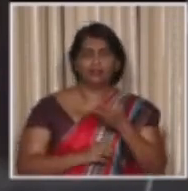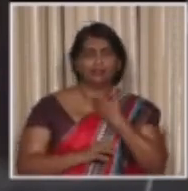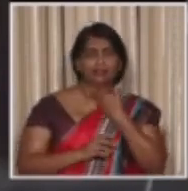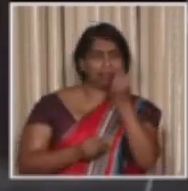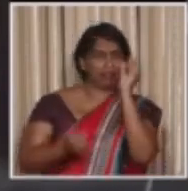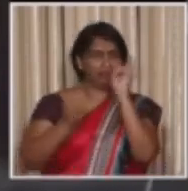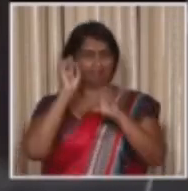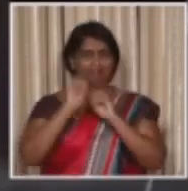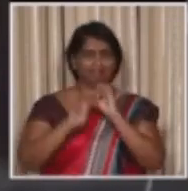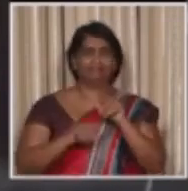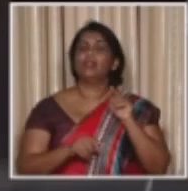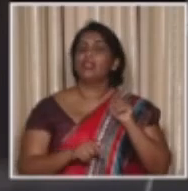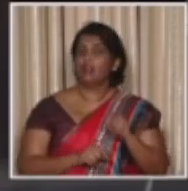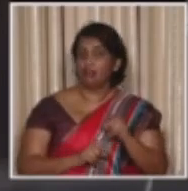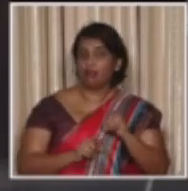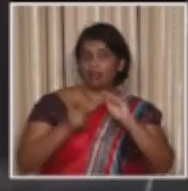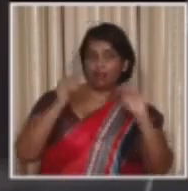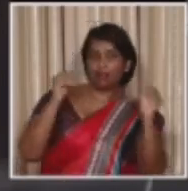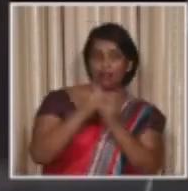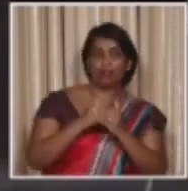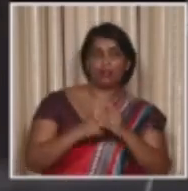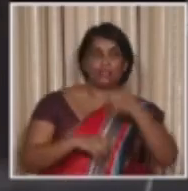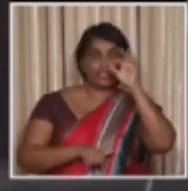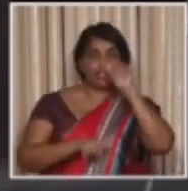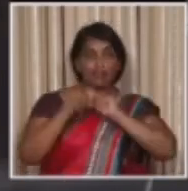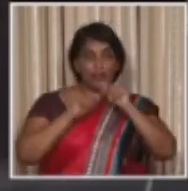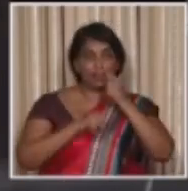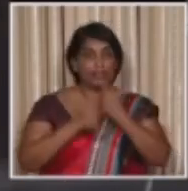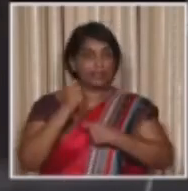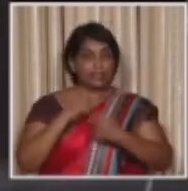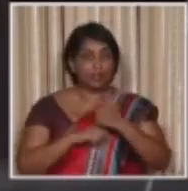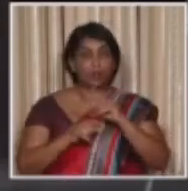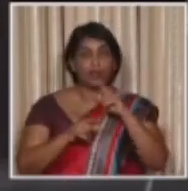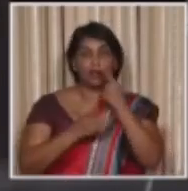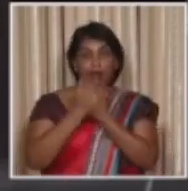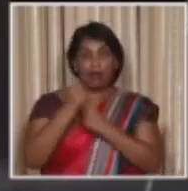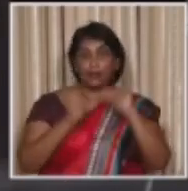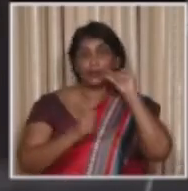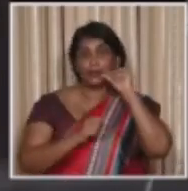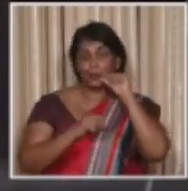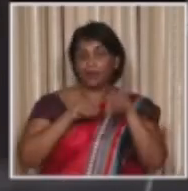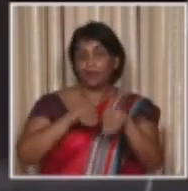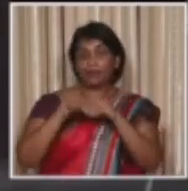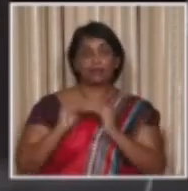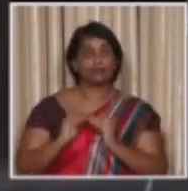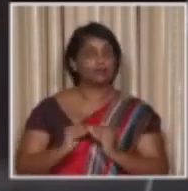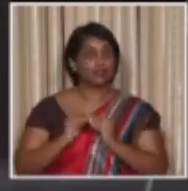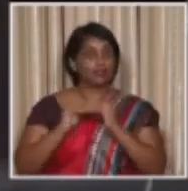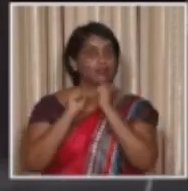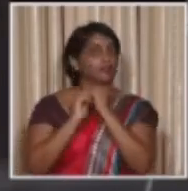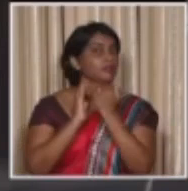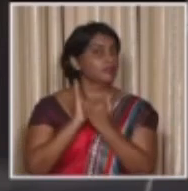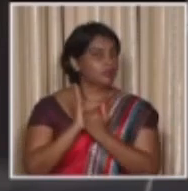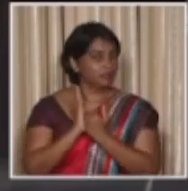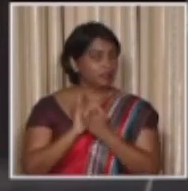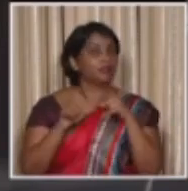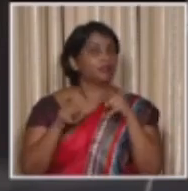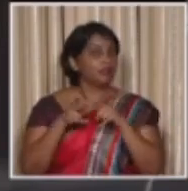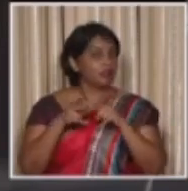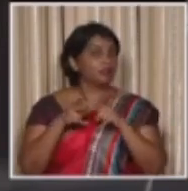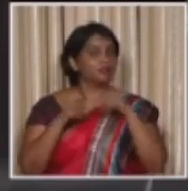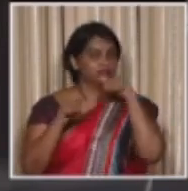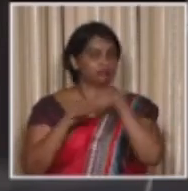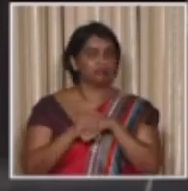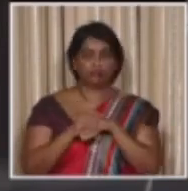සකෘත්තන් ටිකක් දාලා ඒක අස්සෙන් මේ වෛද්‍ය විද්‍යාව විකුණගිමු. මේ ගංජා වගාව කංසා වගාව ප්‍රවණත කිරීමේ වැඩපිළිවෙළක් හා මේක යට